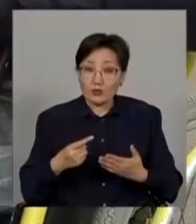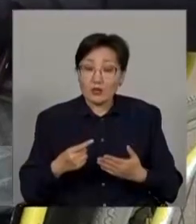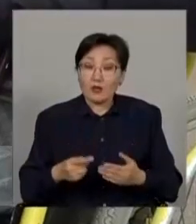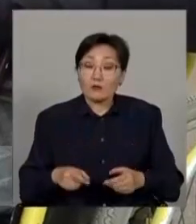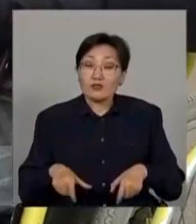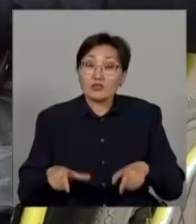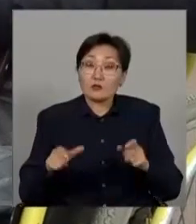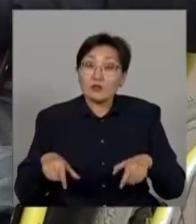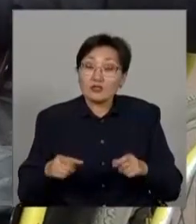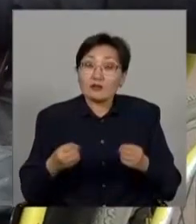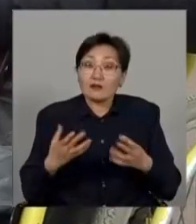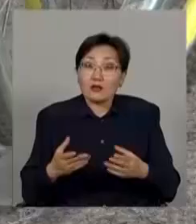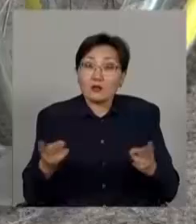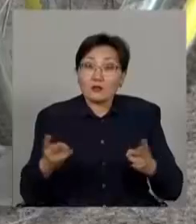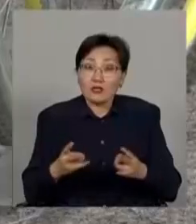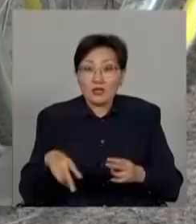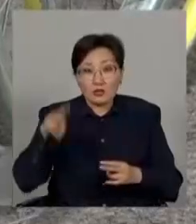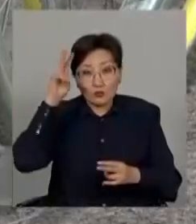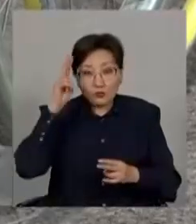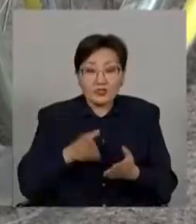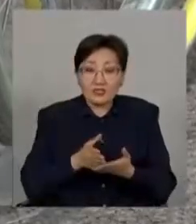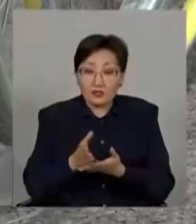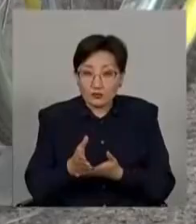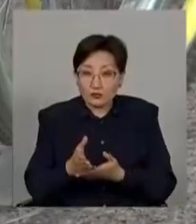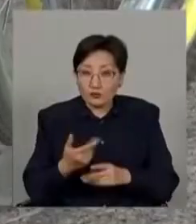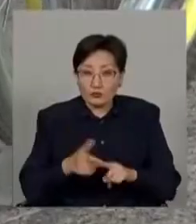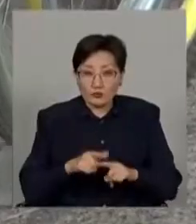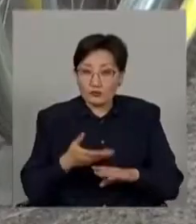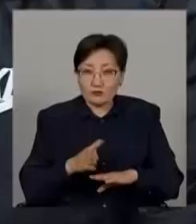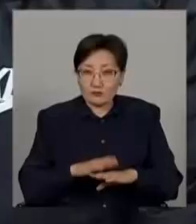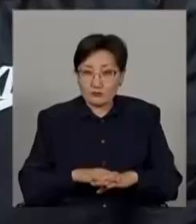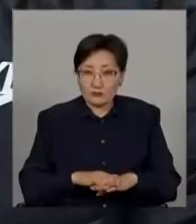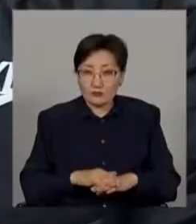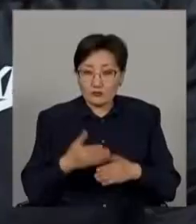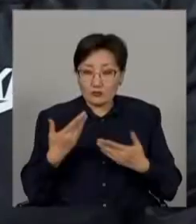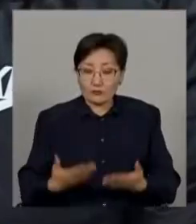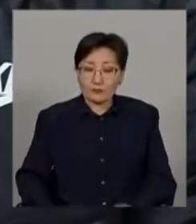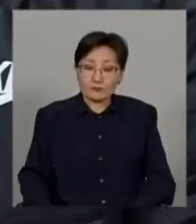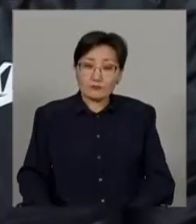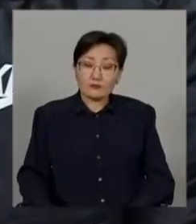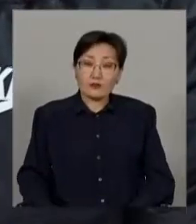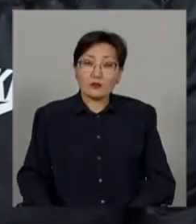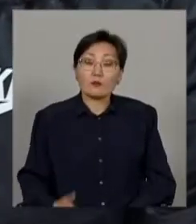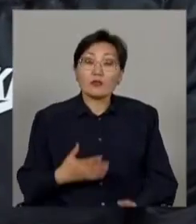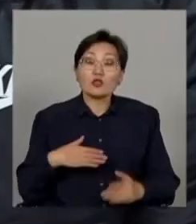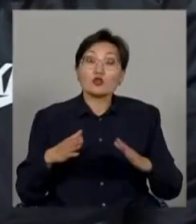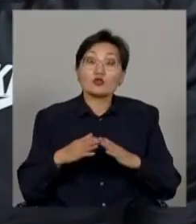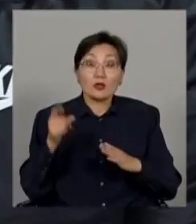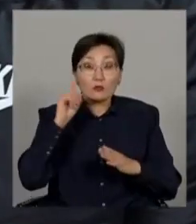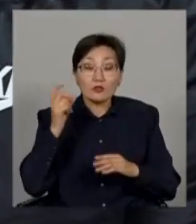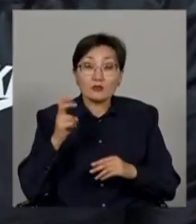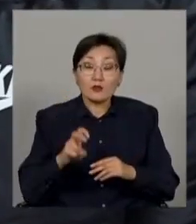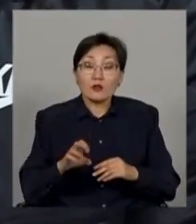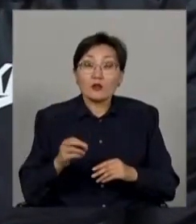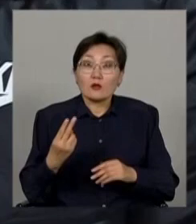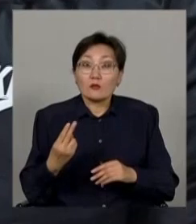былай тұрсын, қарапайым қажеттілік дәретхана да қарастырылмаған деп қынжылды жас жігіт. Сенінгеге естіп келдім, WhatsApp